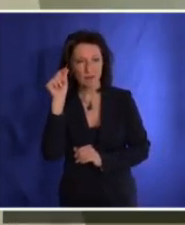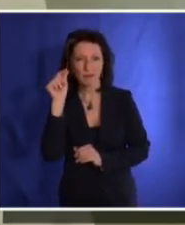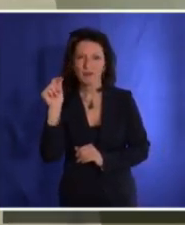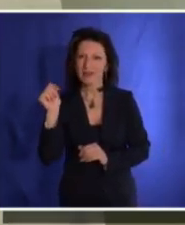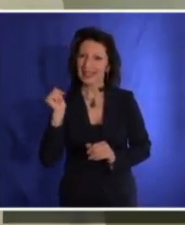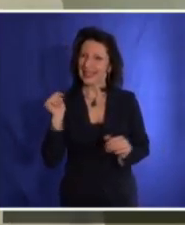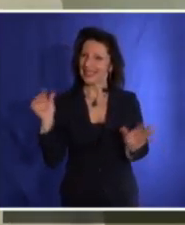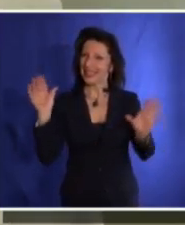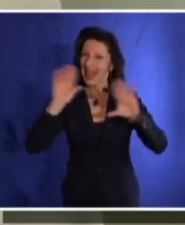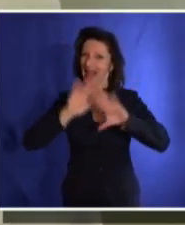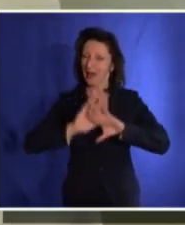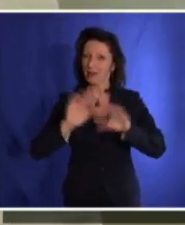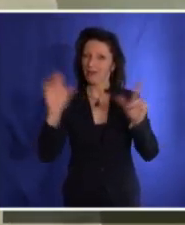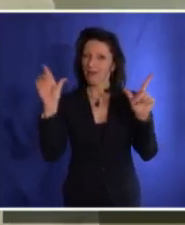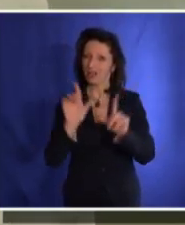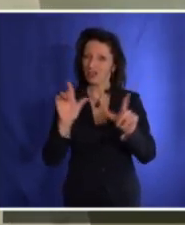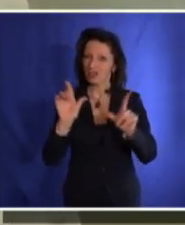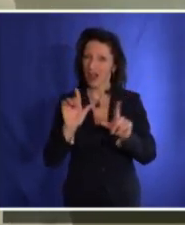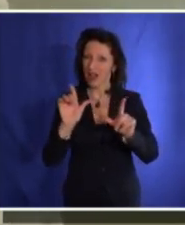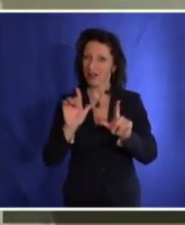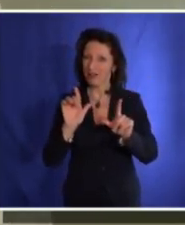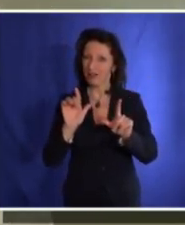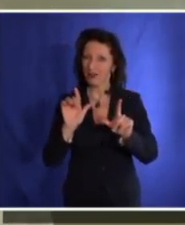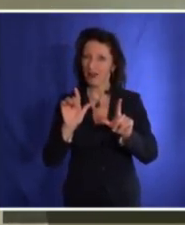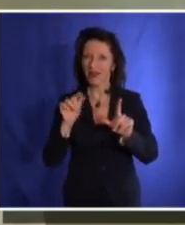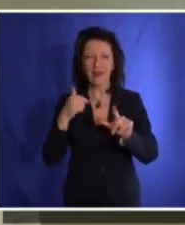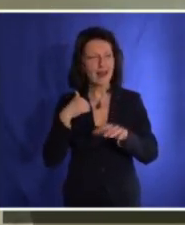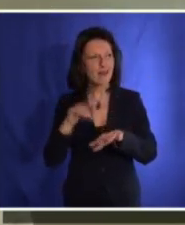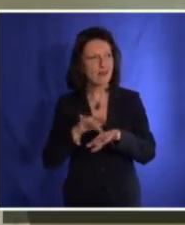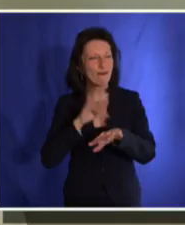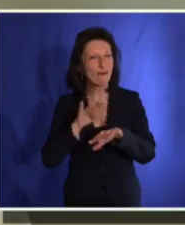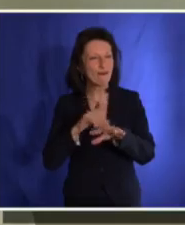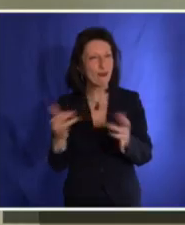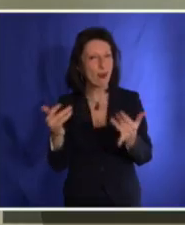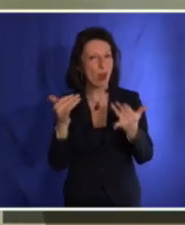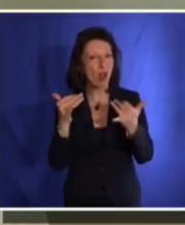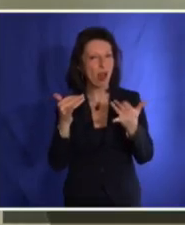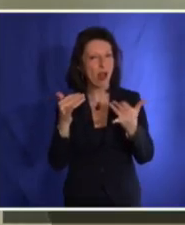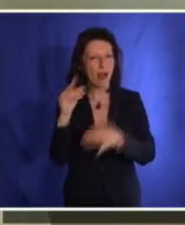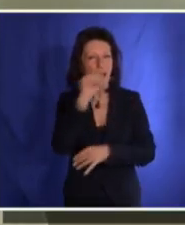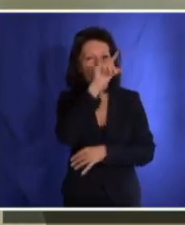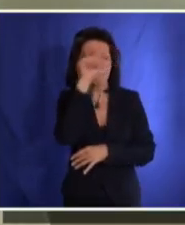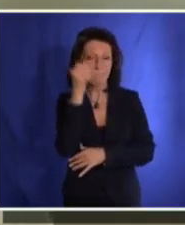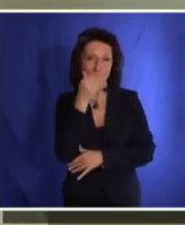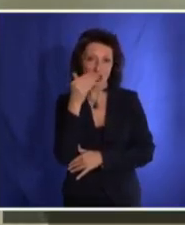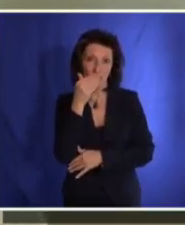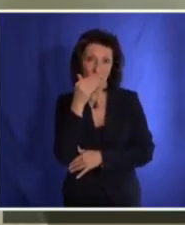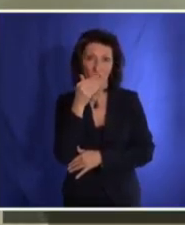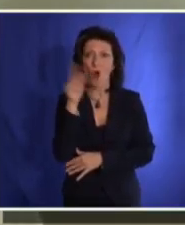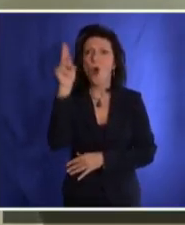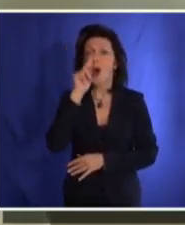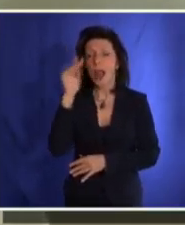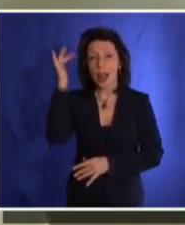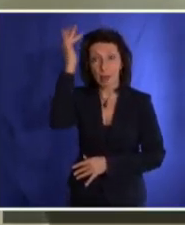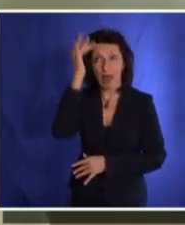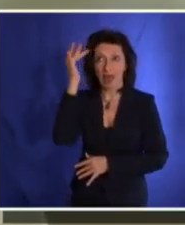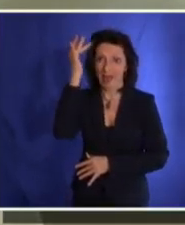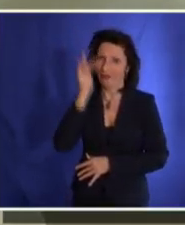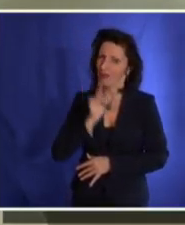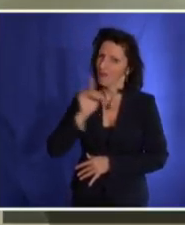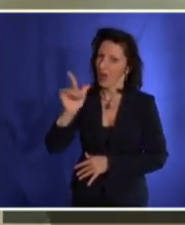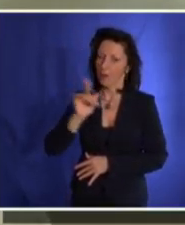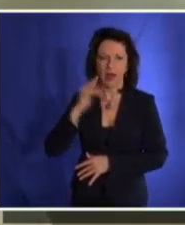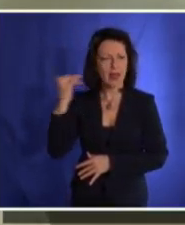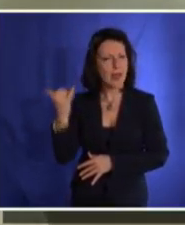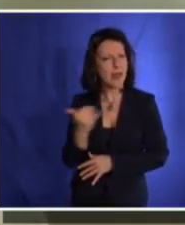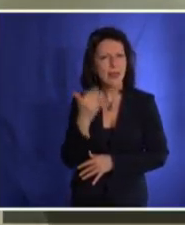bei der Veranstaltung verspürt. Und dieses Menschliche, lieber Erwin, hat uns immer verbunden.